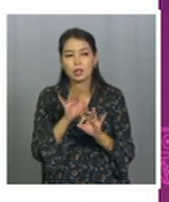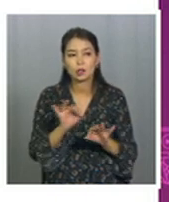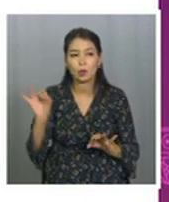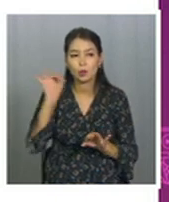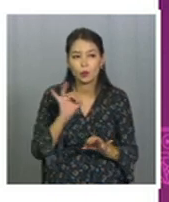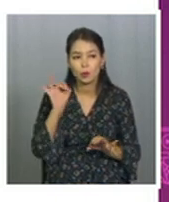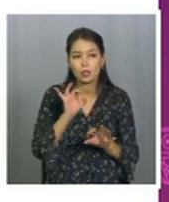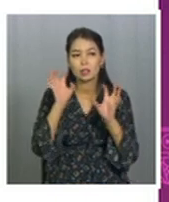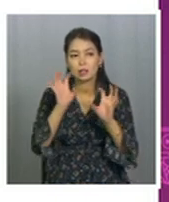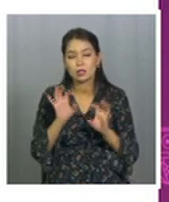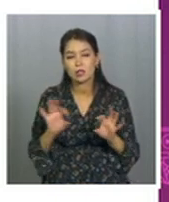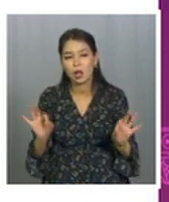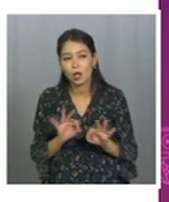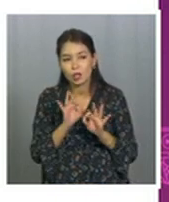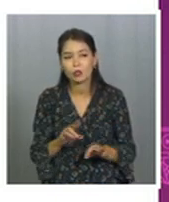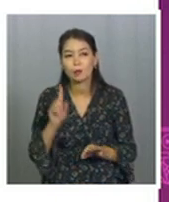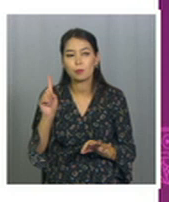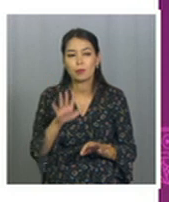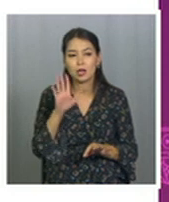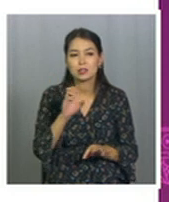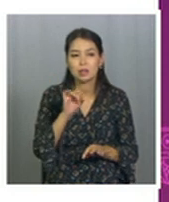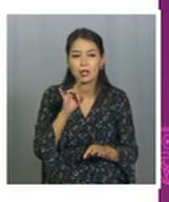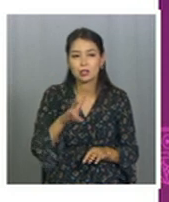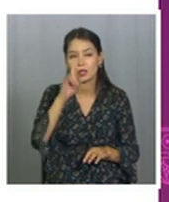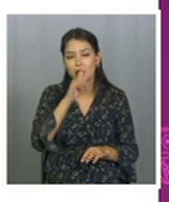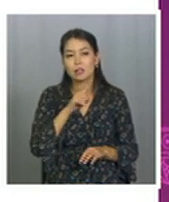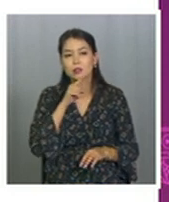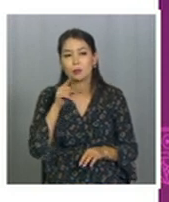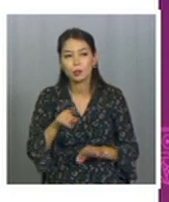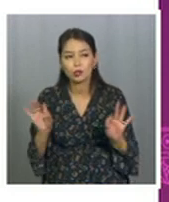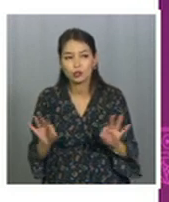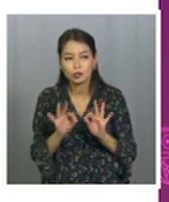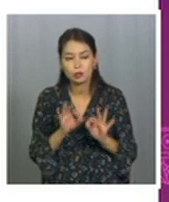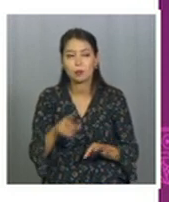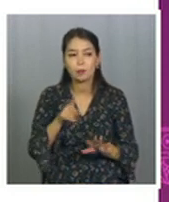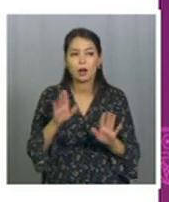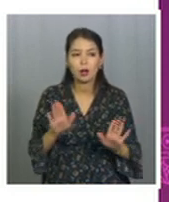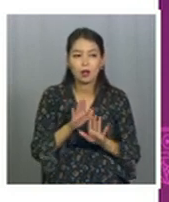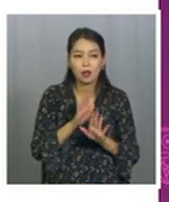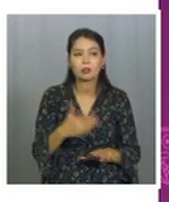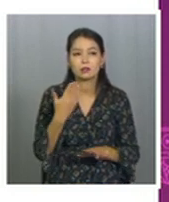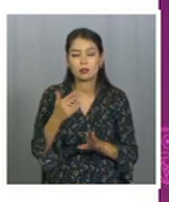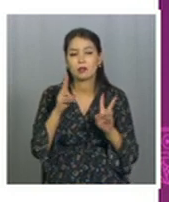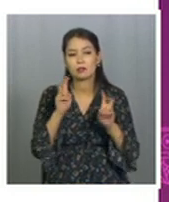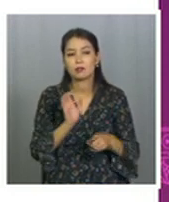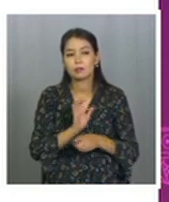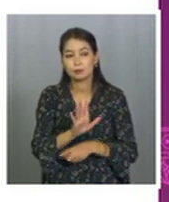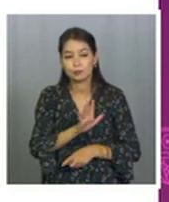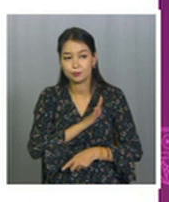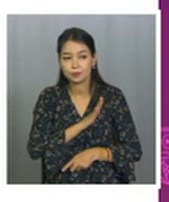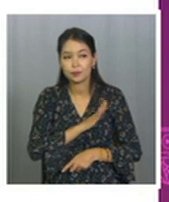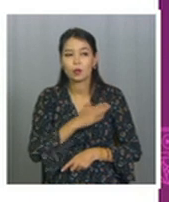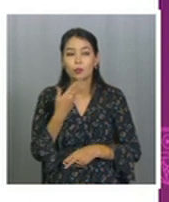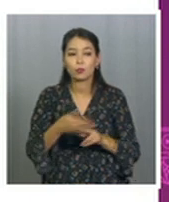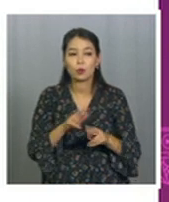дәстүрлі әндер жинағы, мәңгілік сарын, қазақтың мың күйі, мың әні антологиясы шығарылды. Бұл көлемі